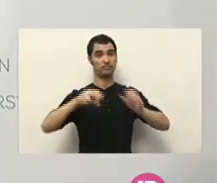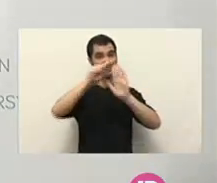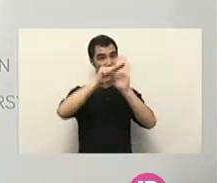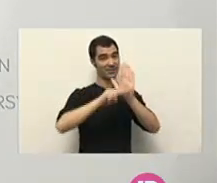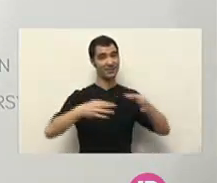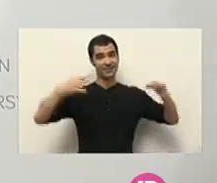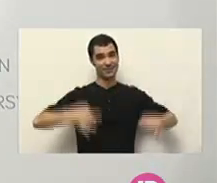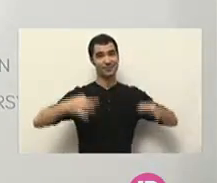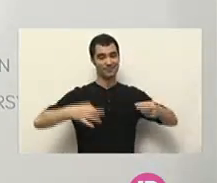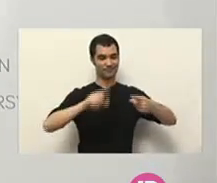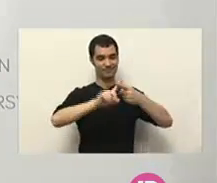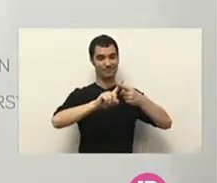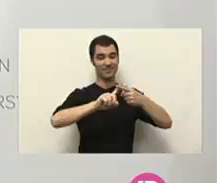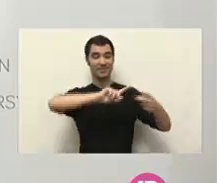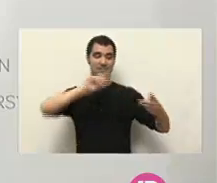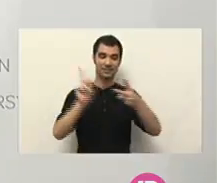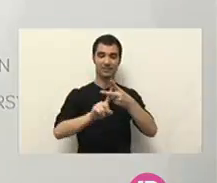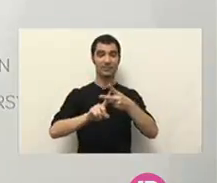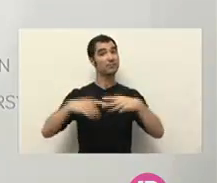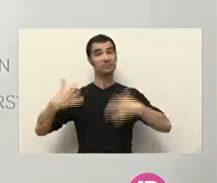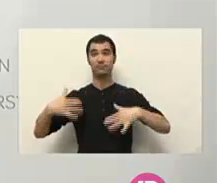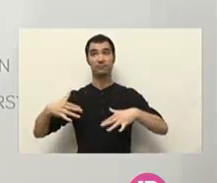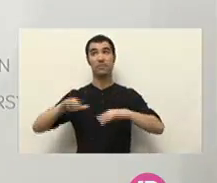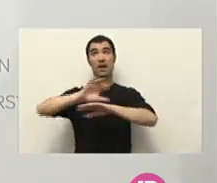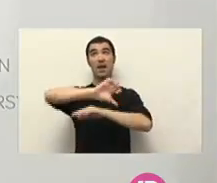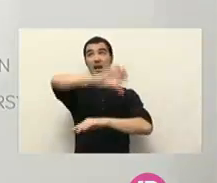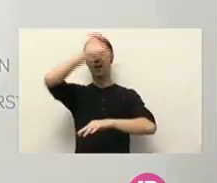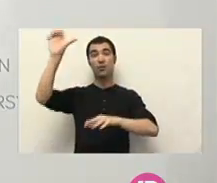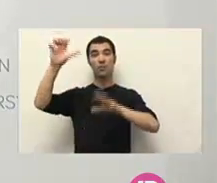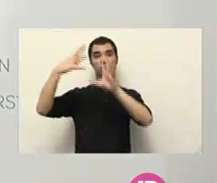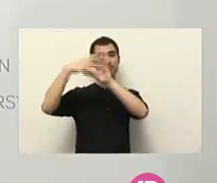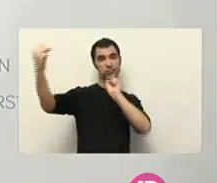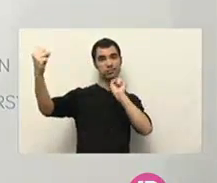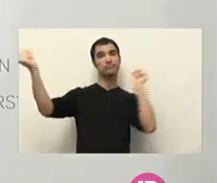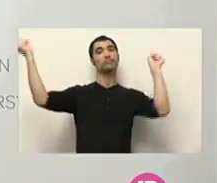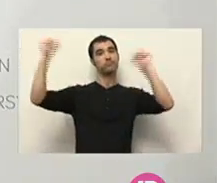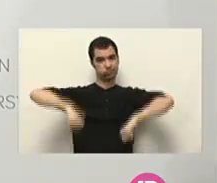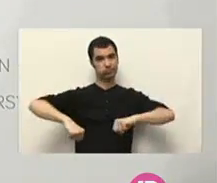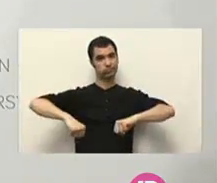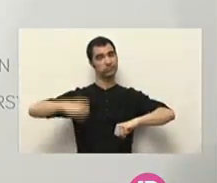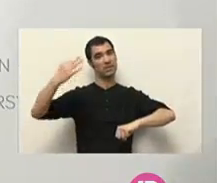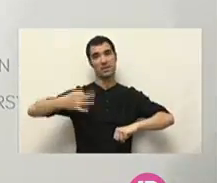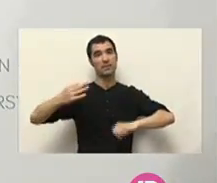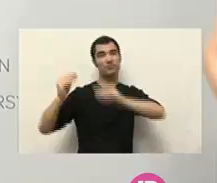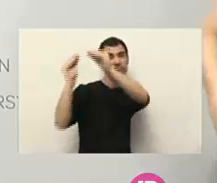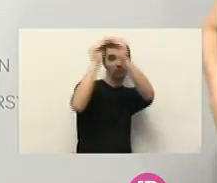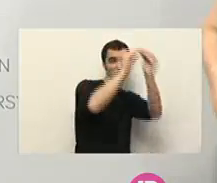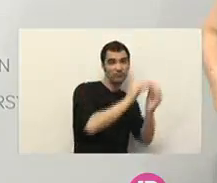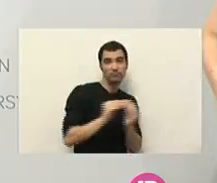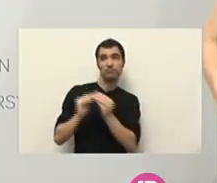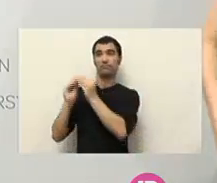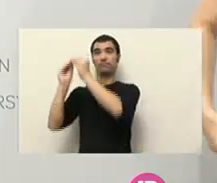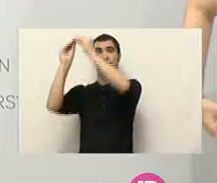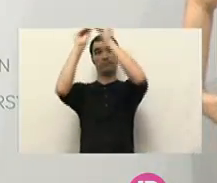seguretat, i en segon lloc és imprescindible l'acord europeu. És imprescindible també que s'unifiquin quines són